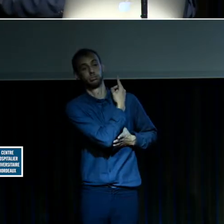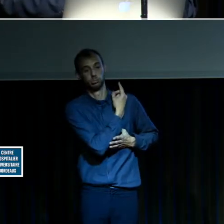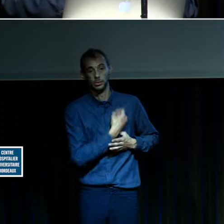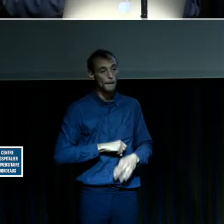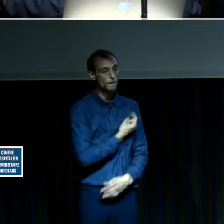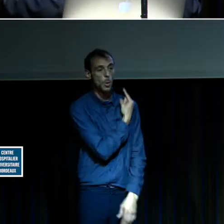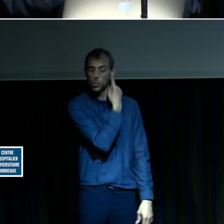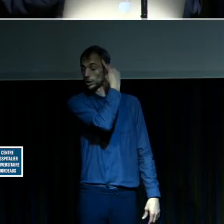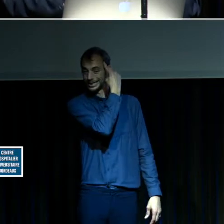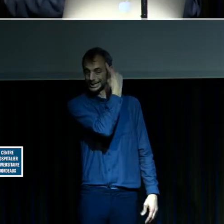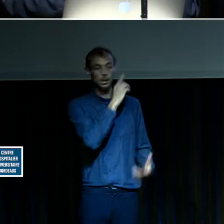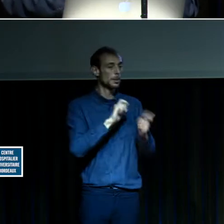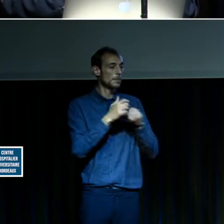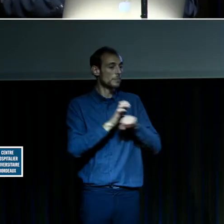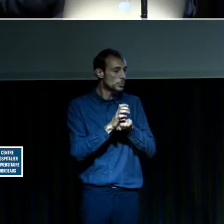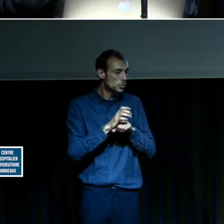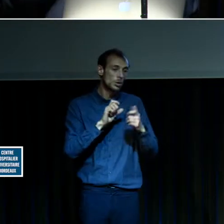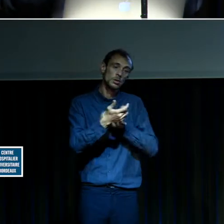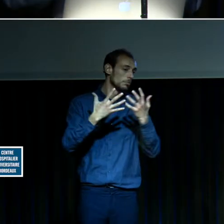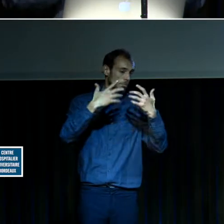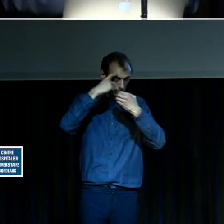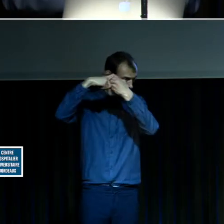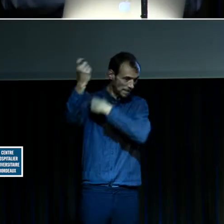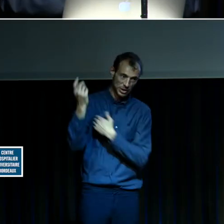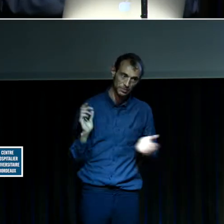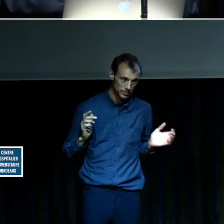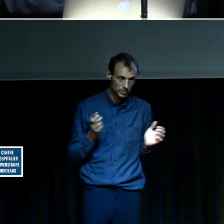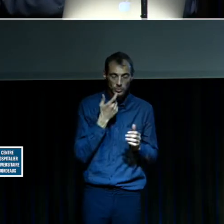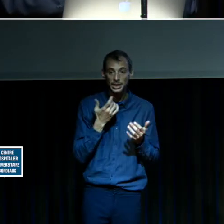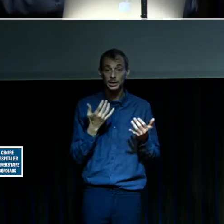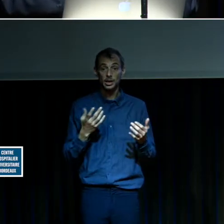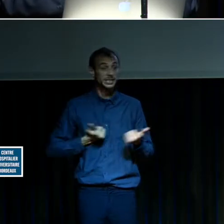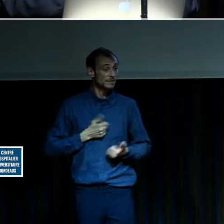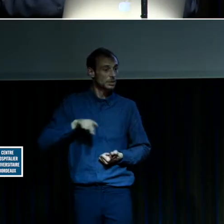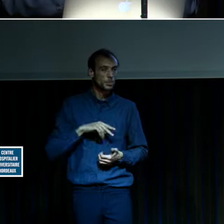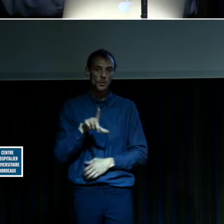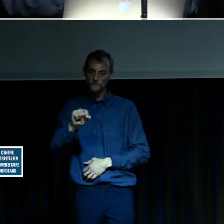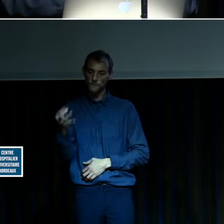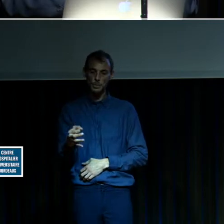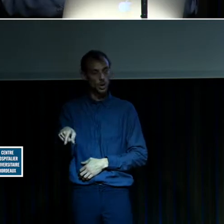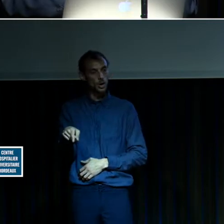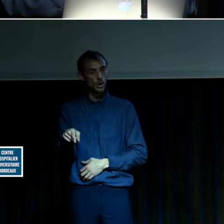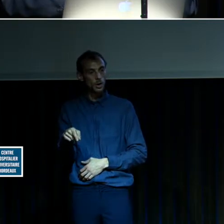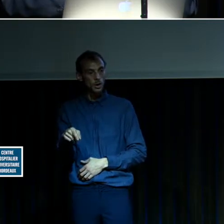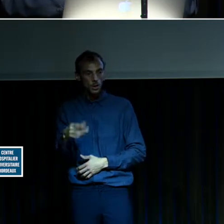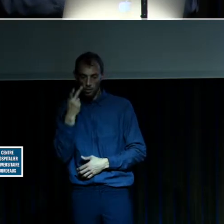vasculaire cérébral. Dans 20% des AVC que l'on a dans le service, il y a une arythmie cardiaque qui est en